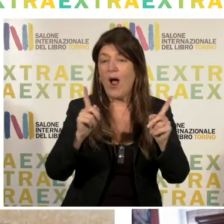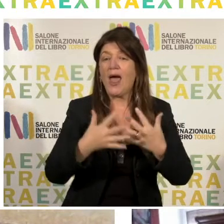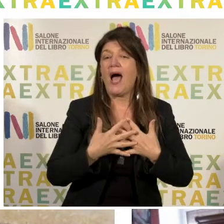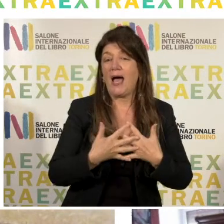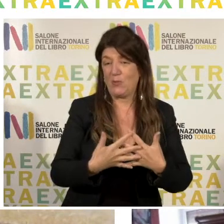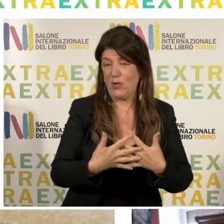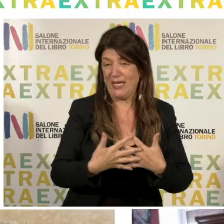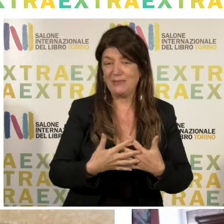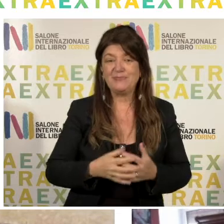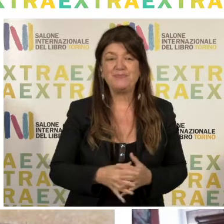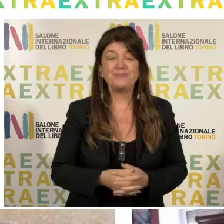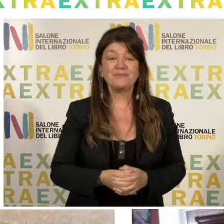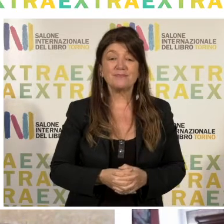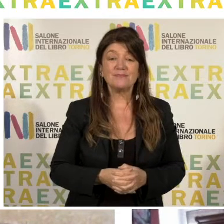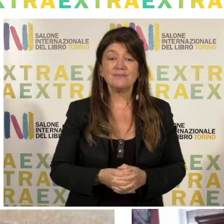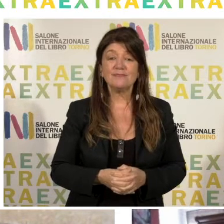fatto che